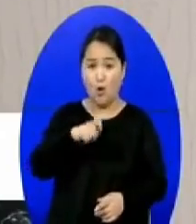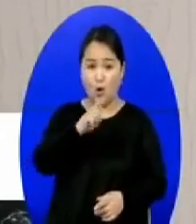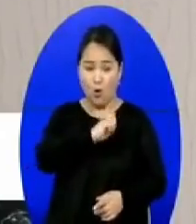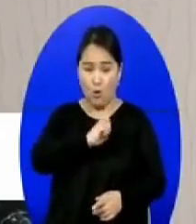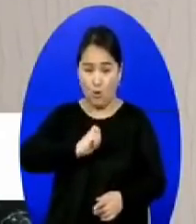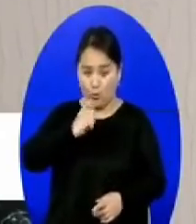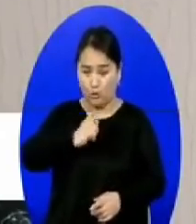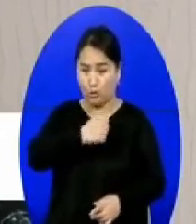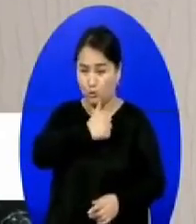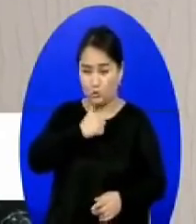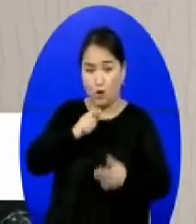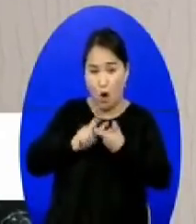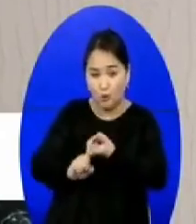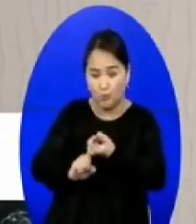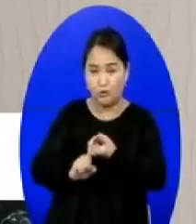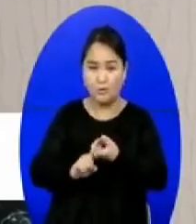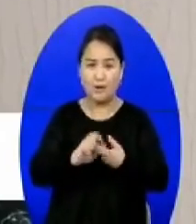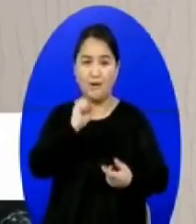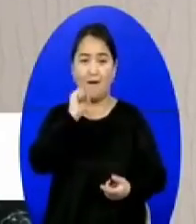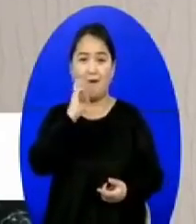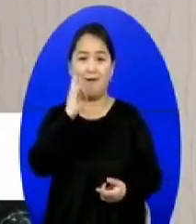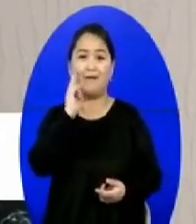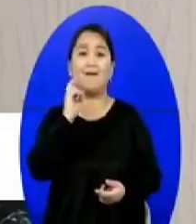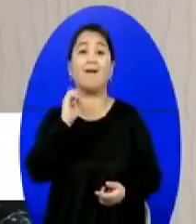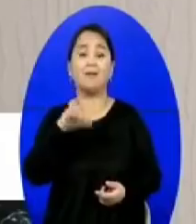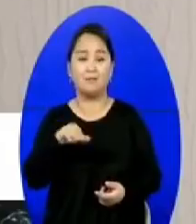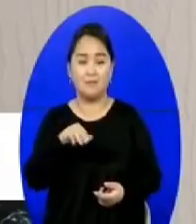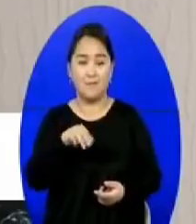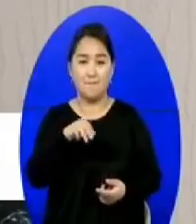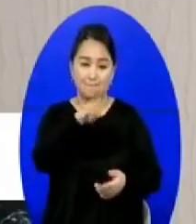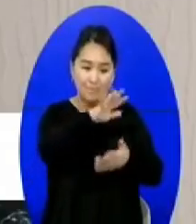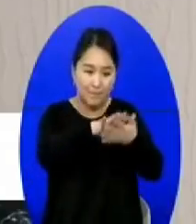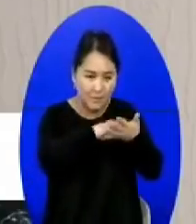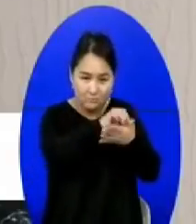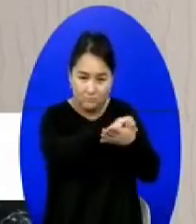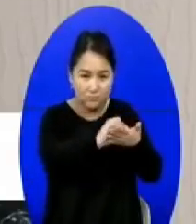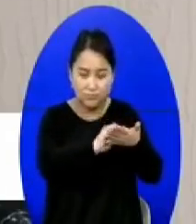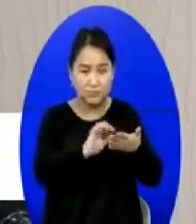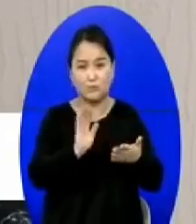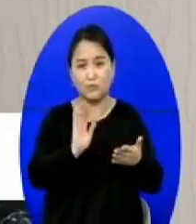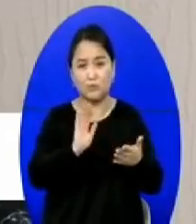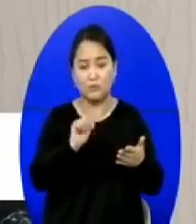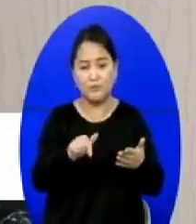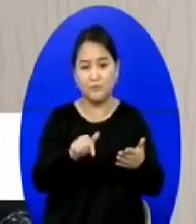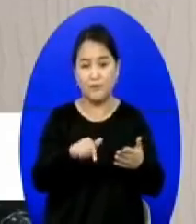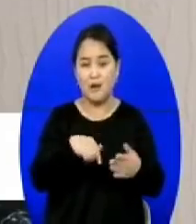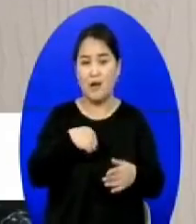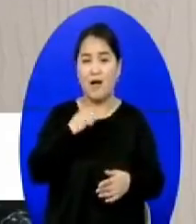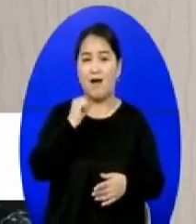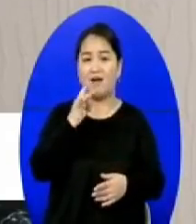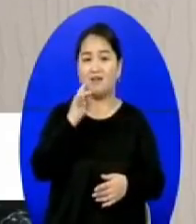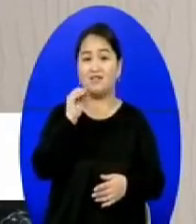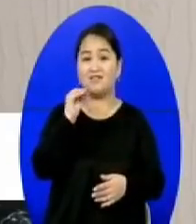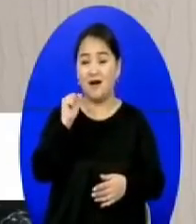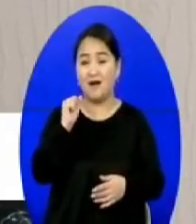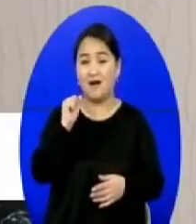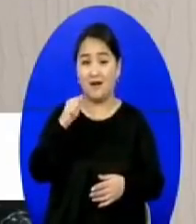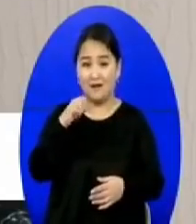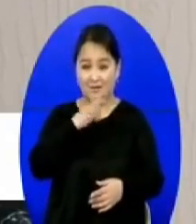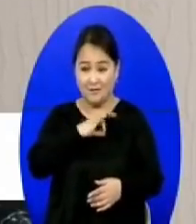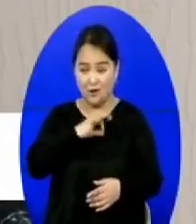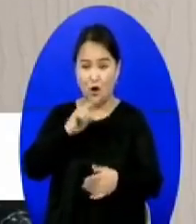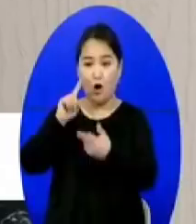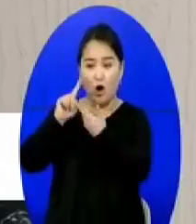нууцтай холбоотой учраас янз бүрийн анкета маягт бөглөх. Тэгэхээр энэ асуудлуудыг бид нэр арилжаа эрхлэгчдийн холбоо үн цаасны төлбөр